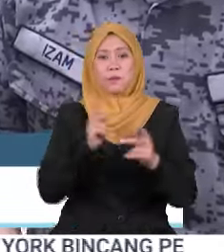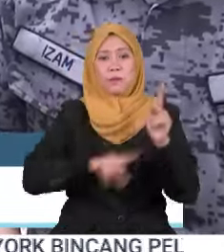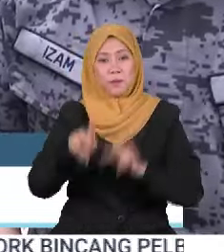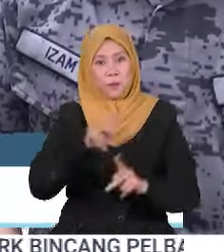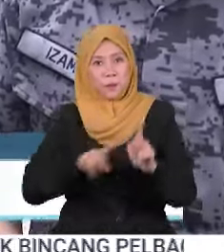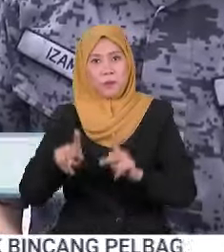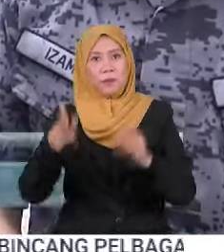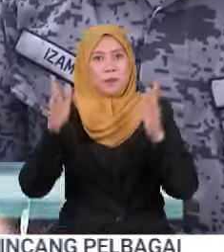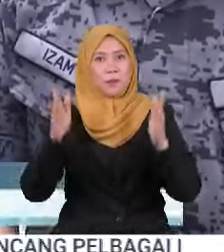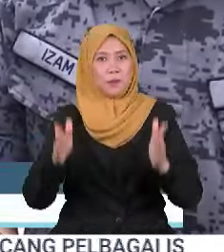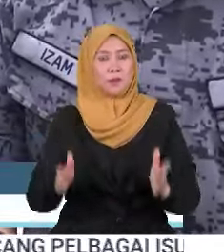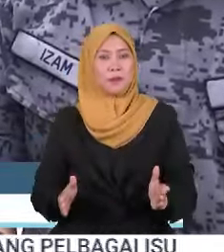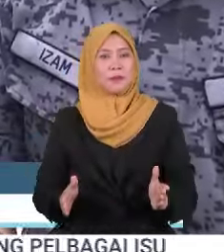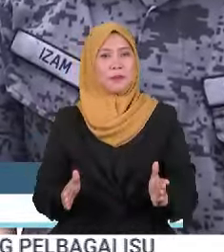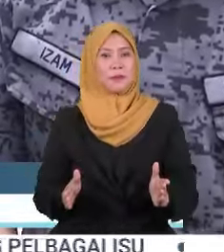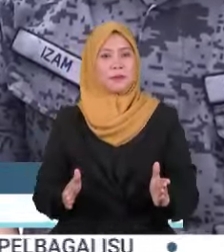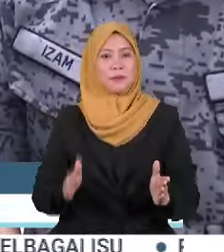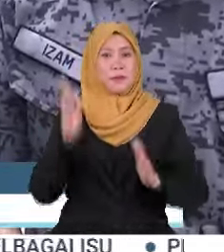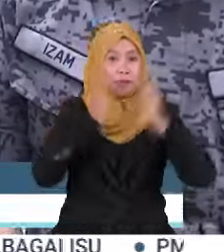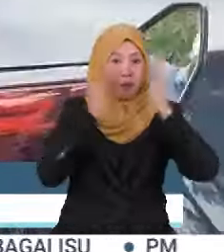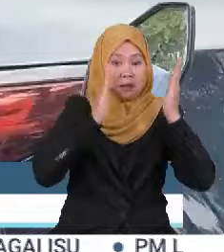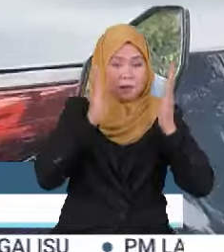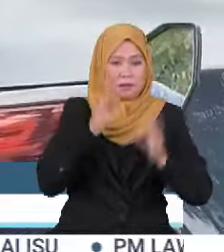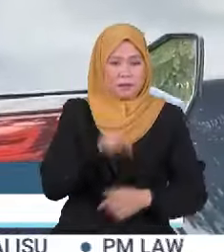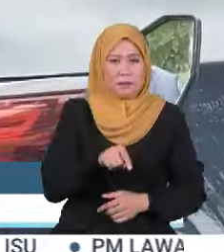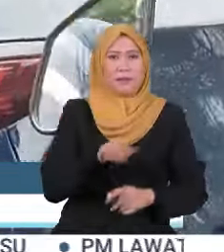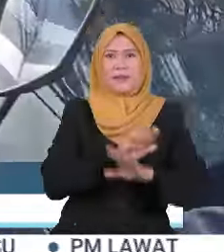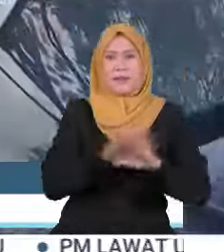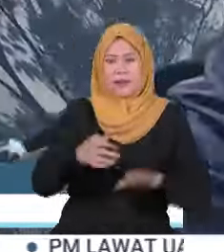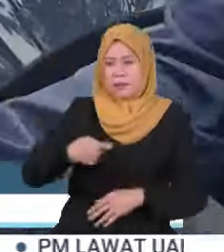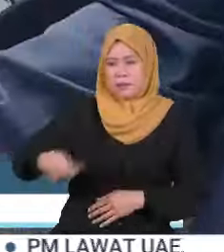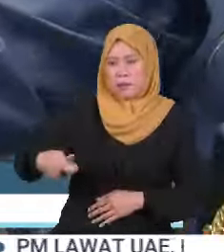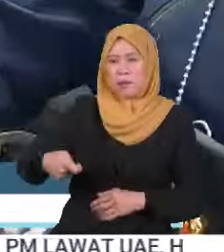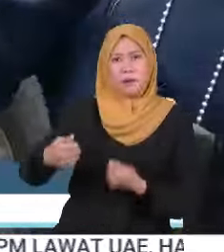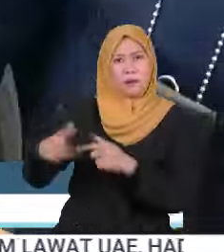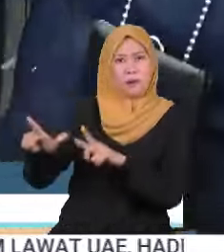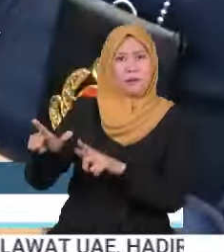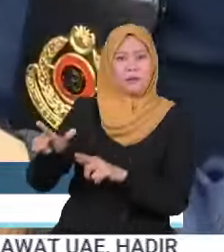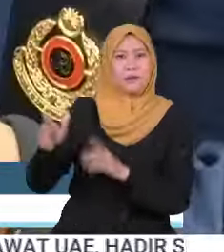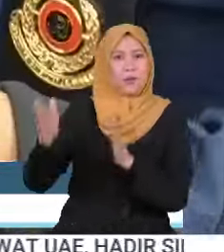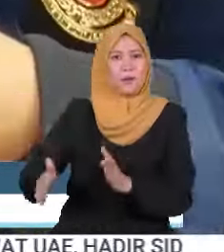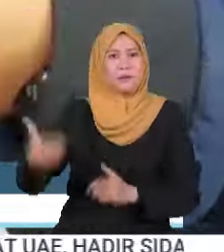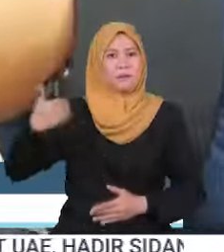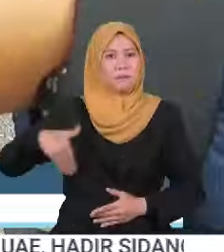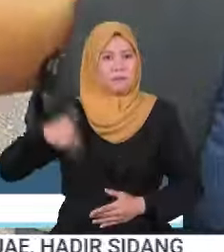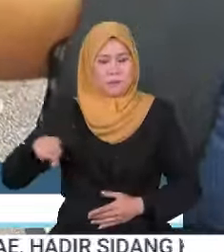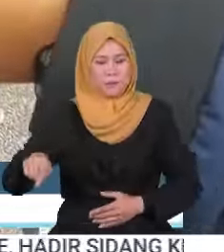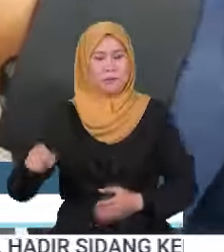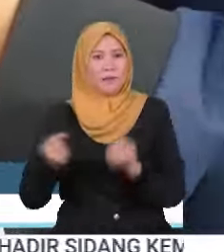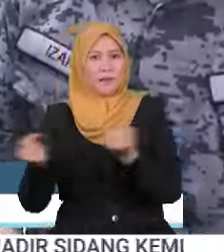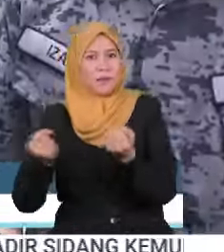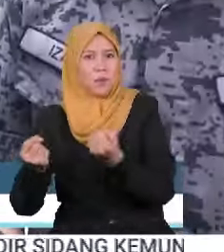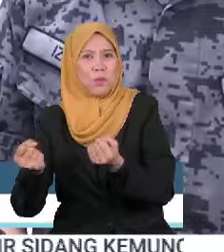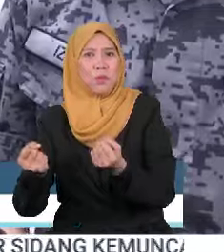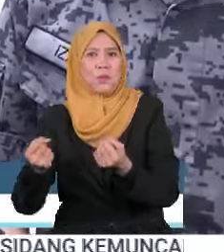penduduk-penduduk warga tempatan ini supaya tidak menyewa atau membenarkan pemandu warga asing